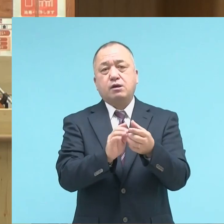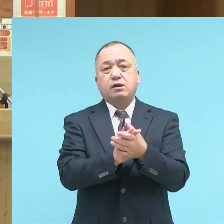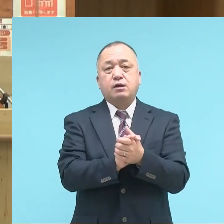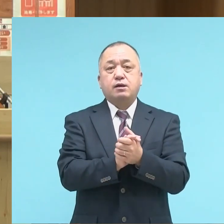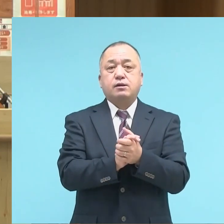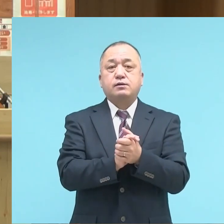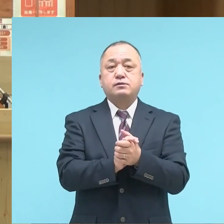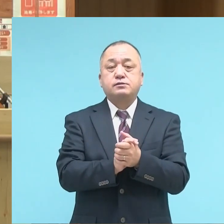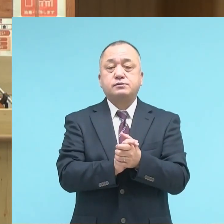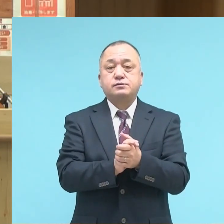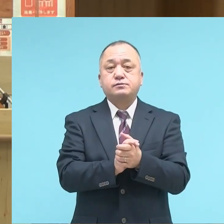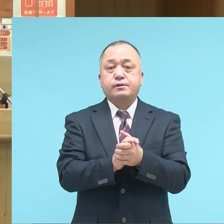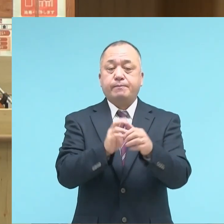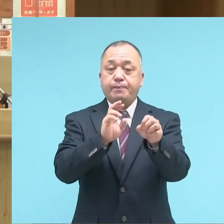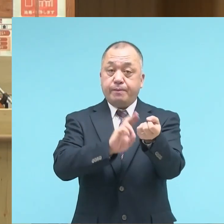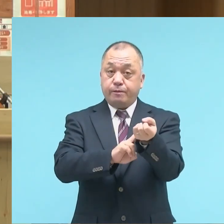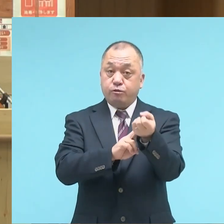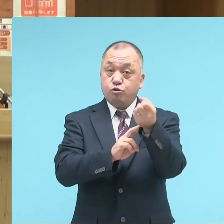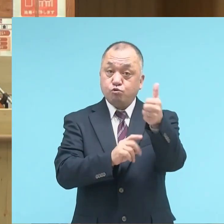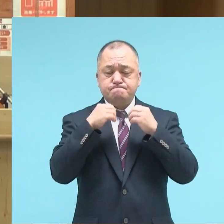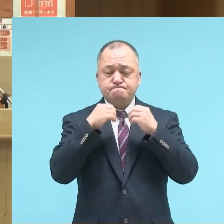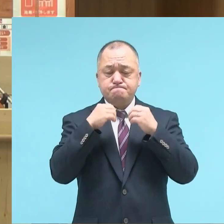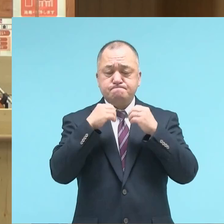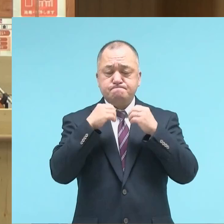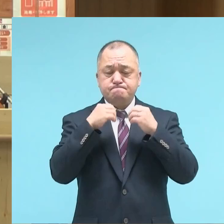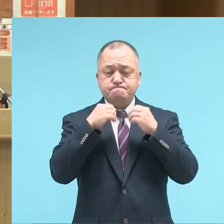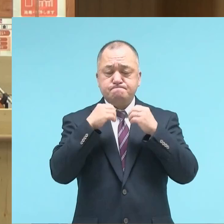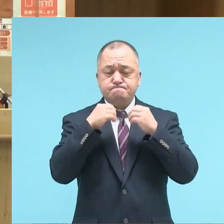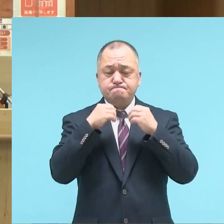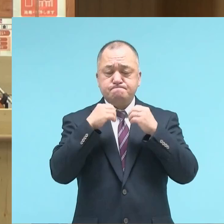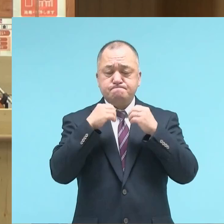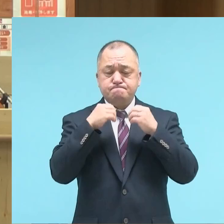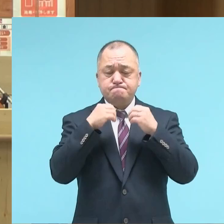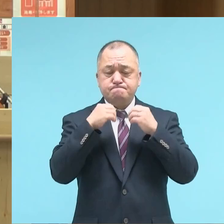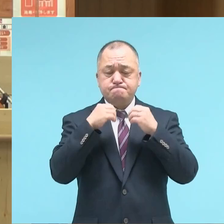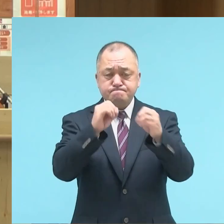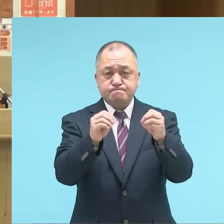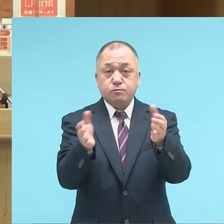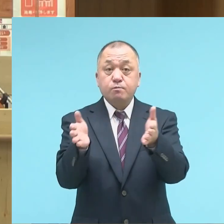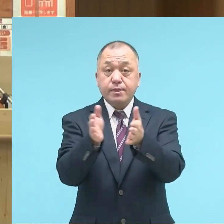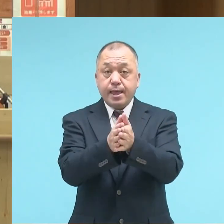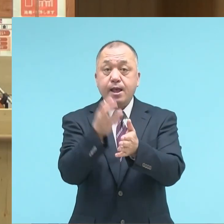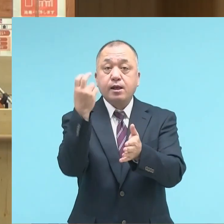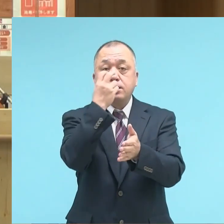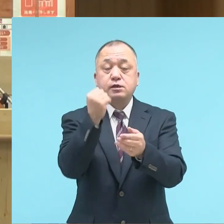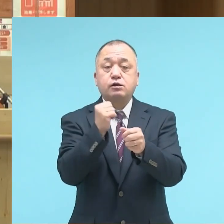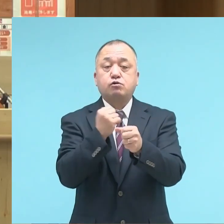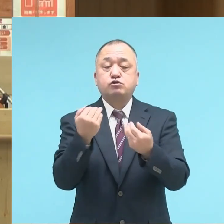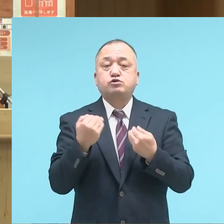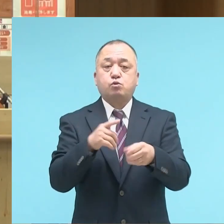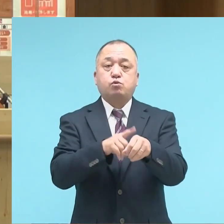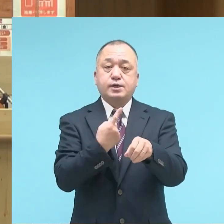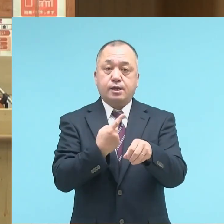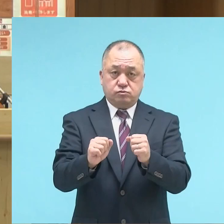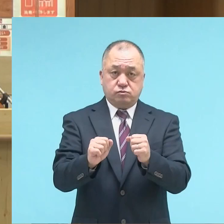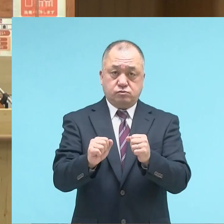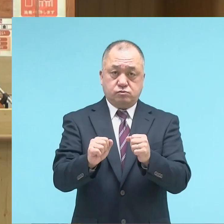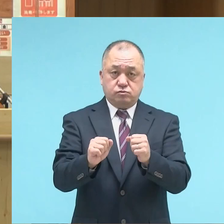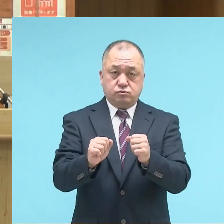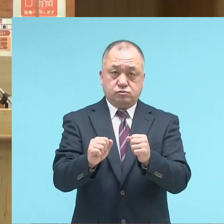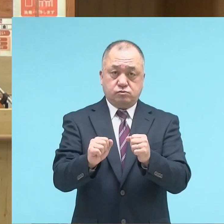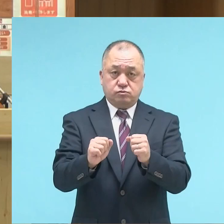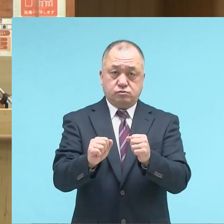ったドクターがですね、そういった要請も含めてそうですけども、検査の必要性だとか、そういったもの